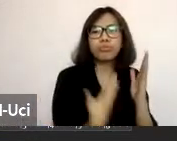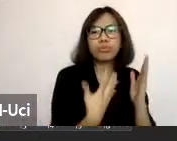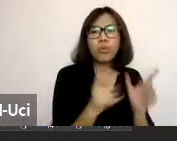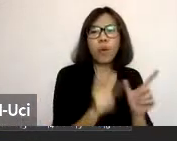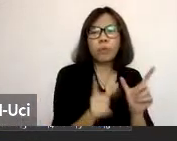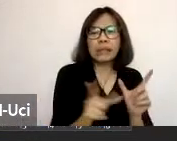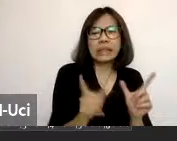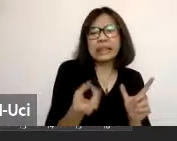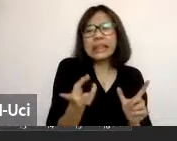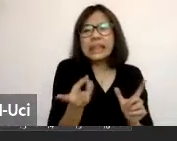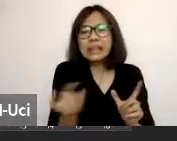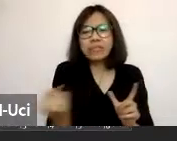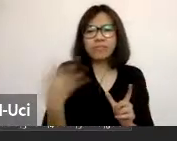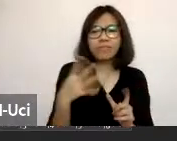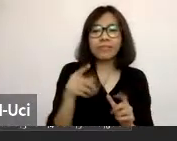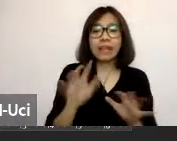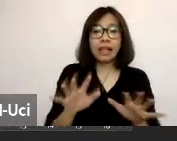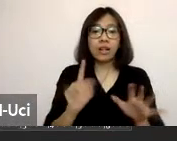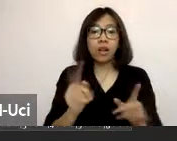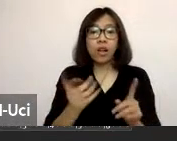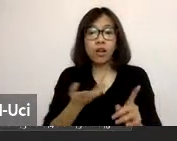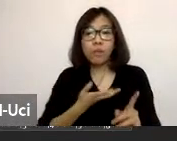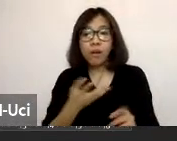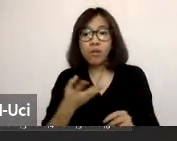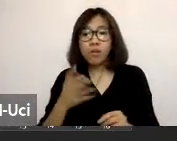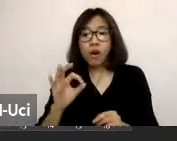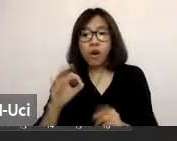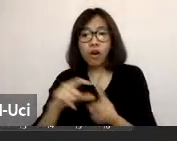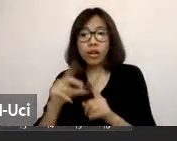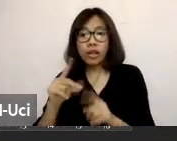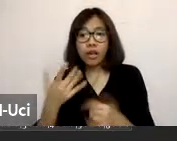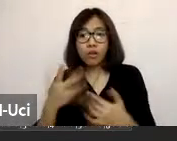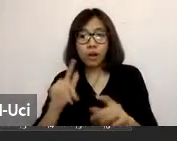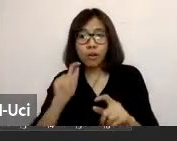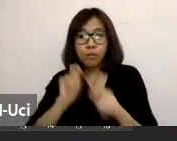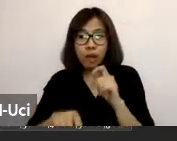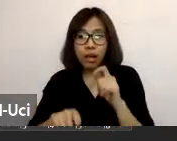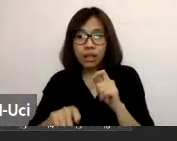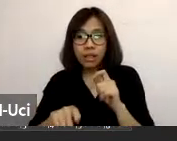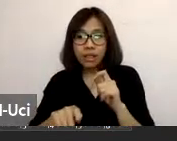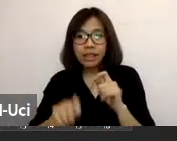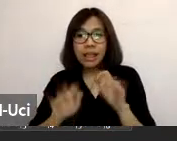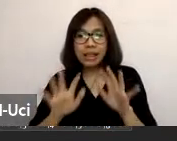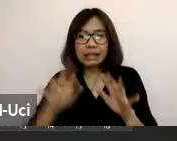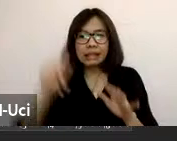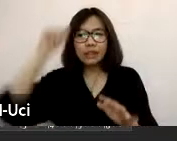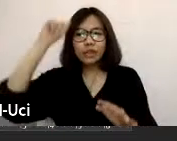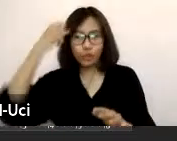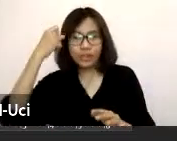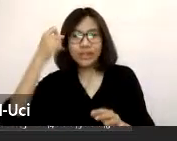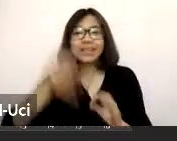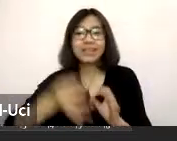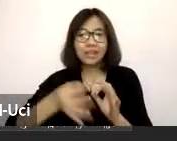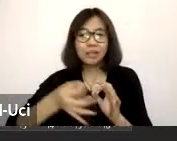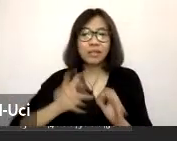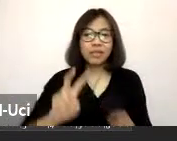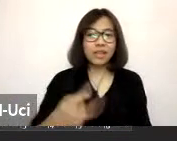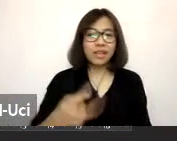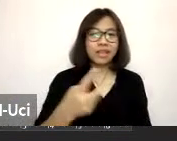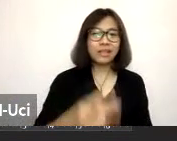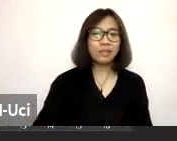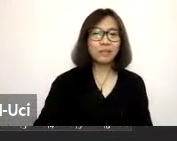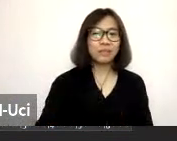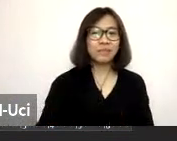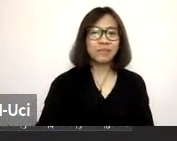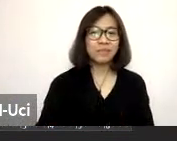PKN kita salah satu nanti kalau biar nanti terbentuk kita akan kesulitan ini kita akan memberikan aksesnya